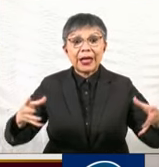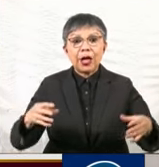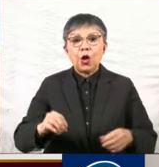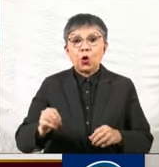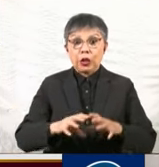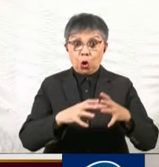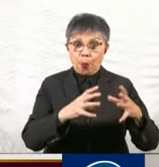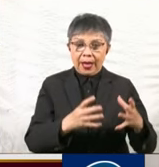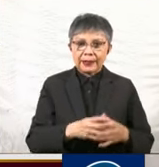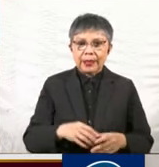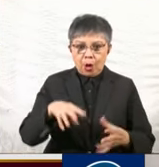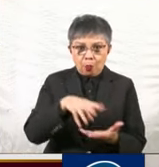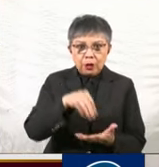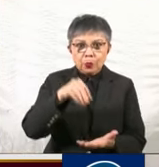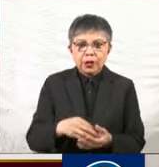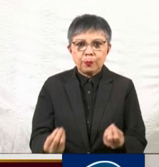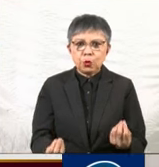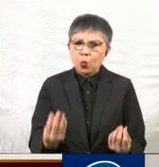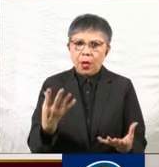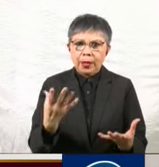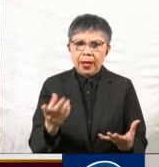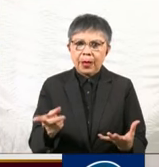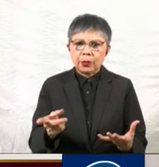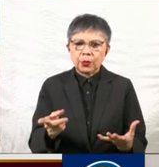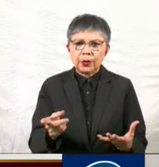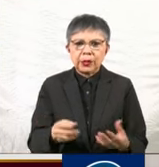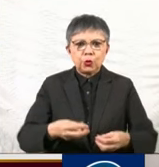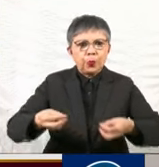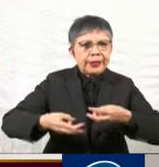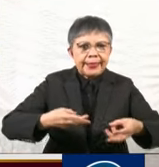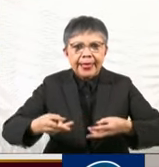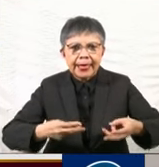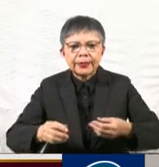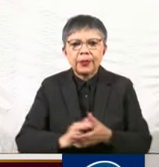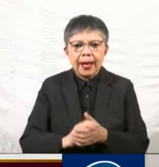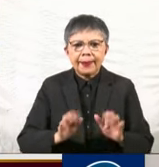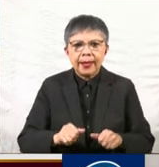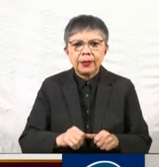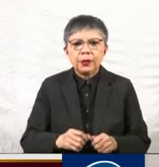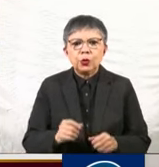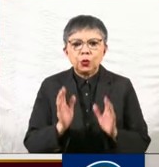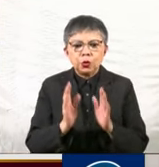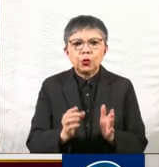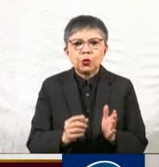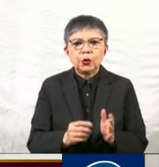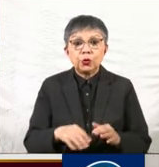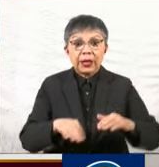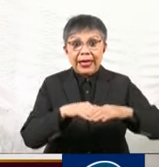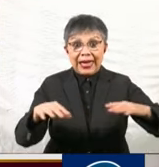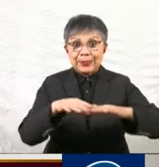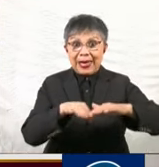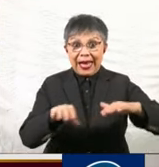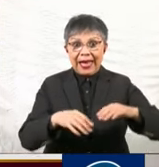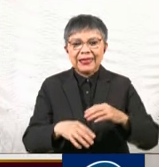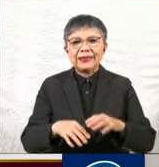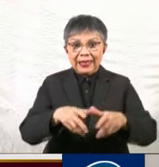Global kita hadirkan pusat-pusat pertumbuhan do Kemudian untuk UM untuk kelas menengah kita